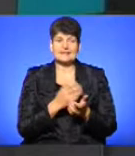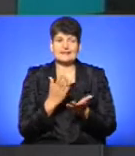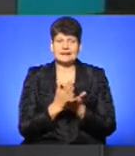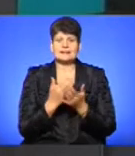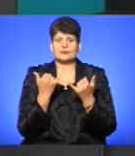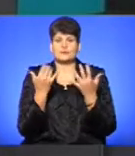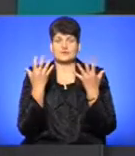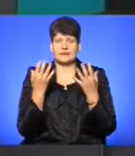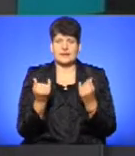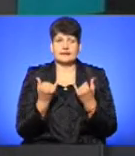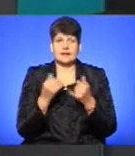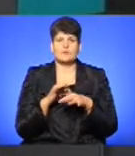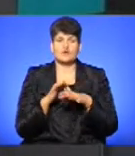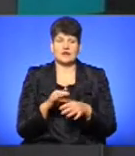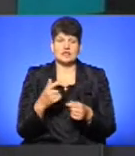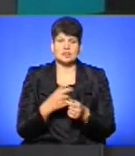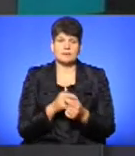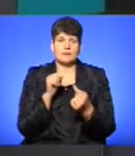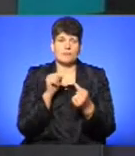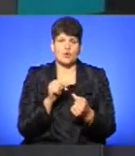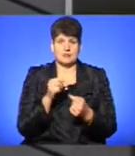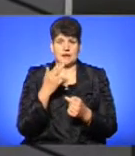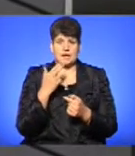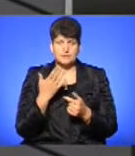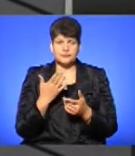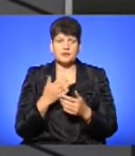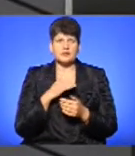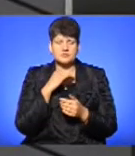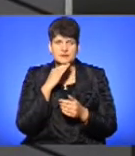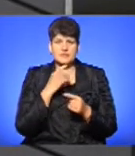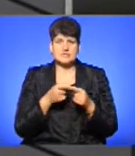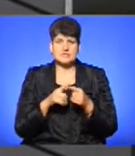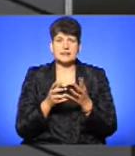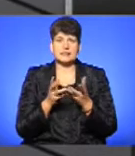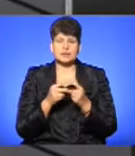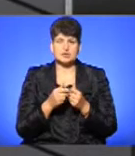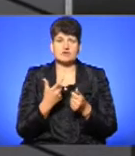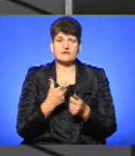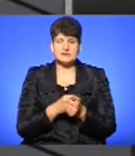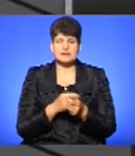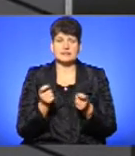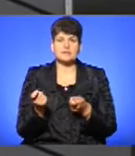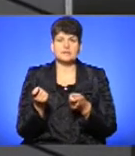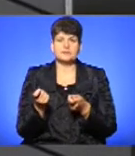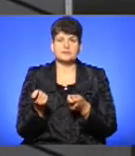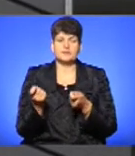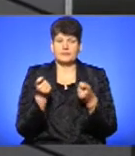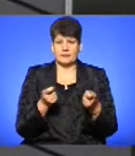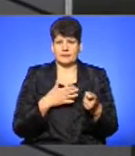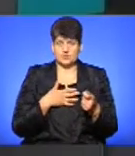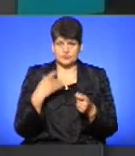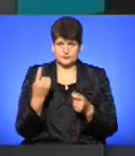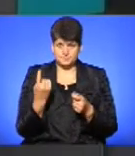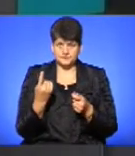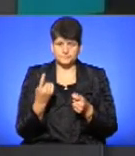для проведення щеплень проти грипу. Чи достатньо тієї кількості вакцин, які надіслали для нашої області?